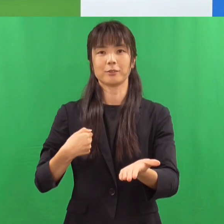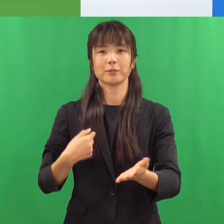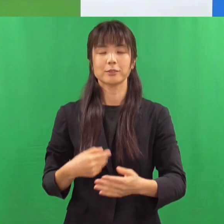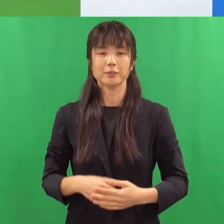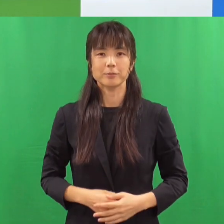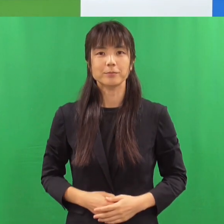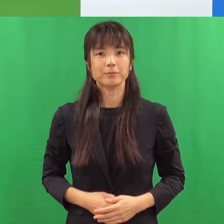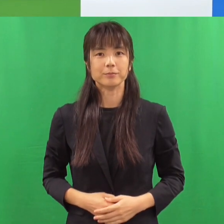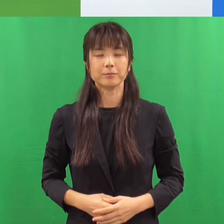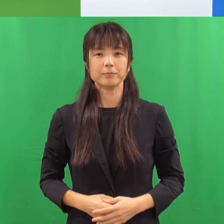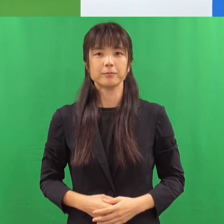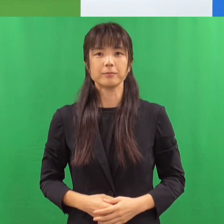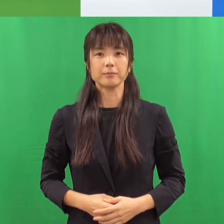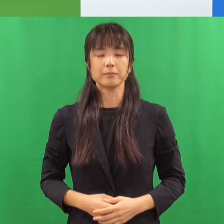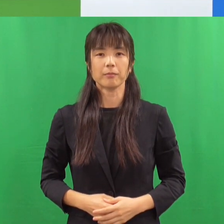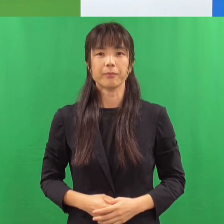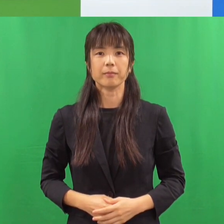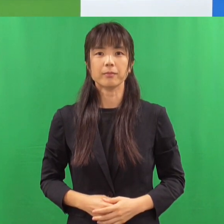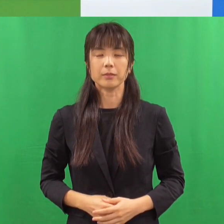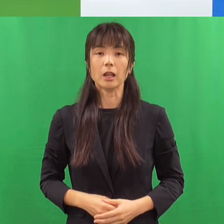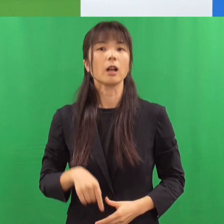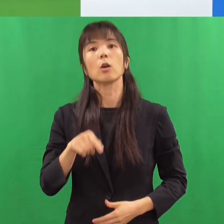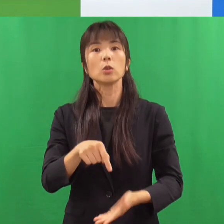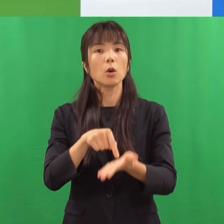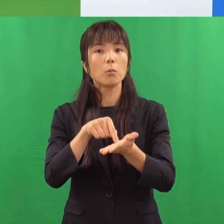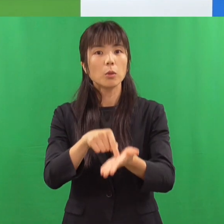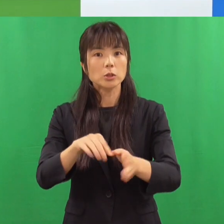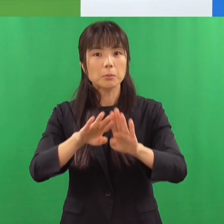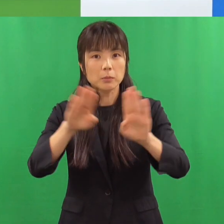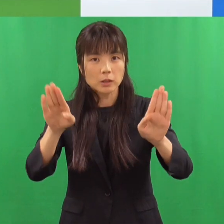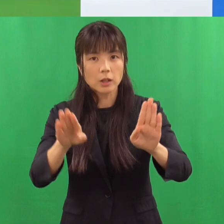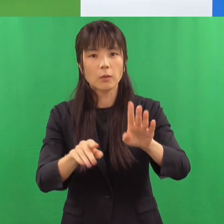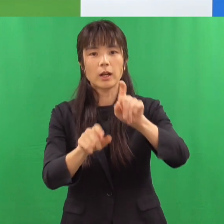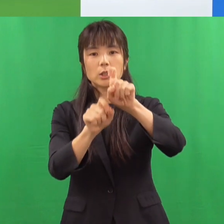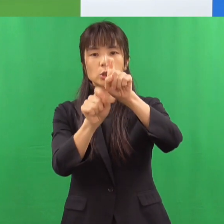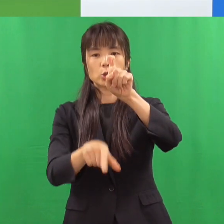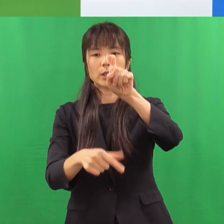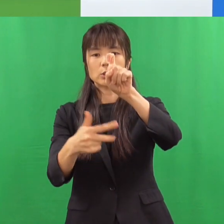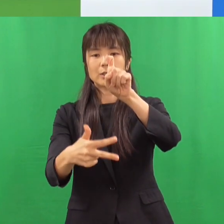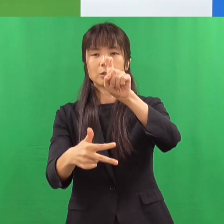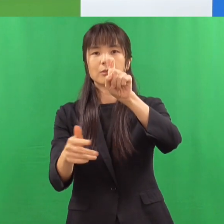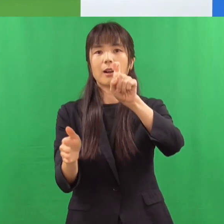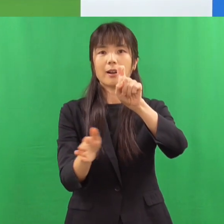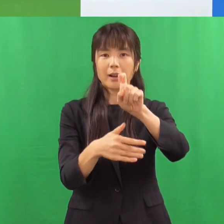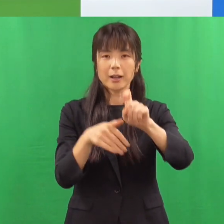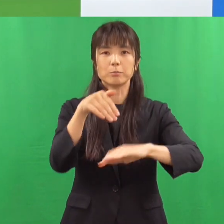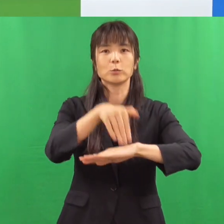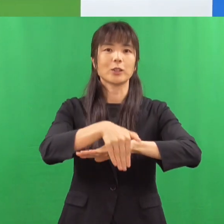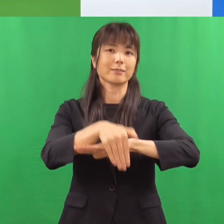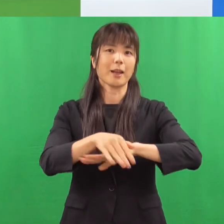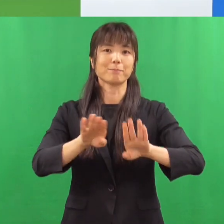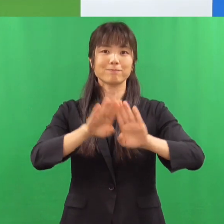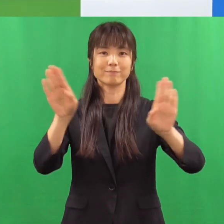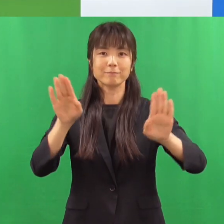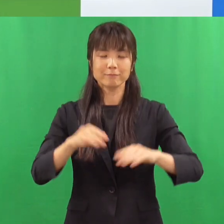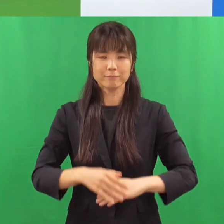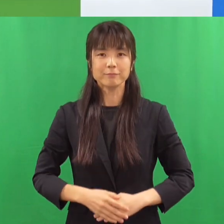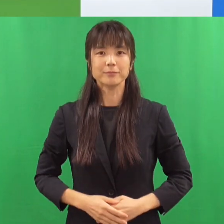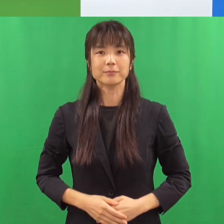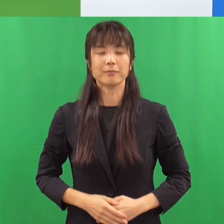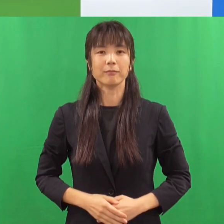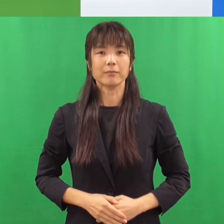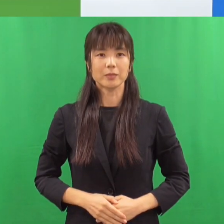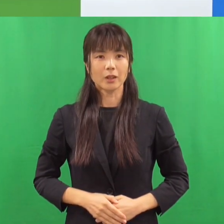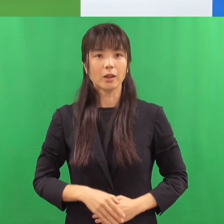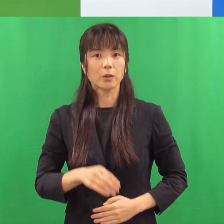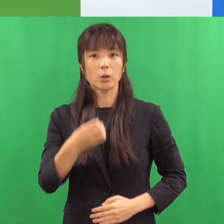含みます。香港線のキャッシュバックのお申し込みは10月7日からの受付開始と予定となっており、すでに